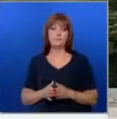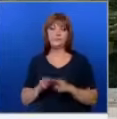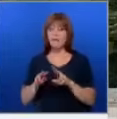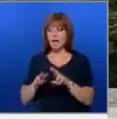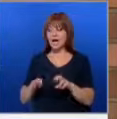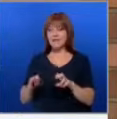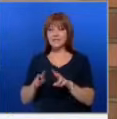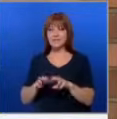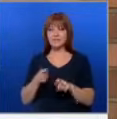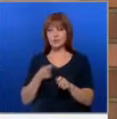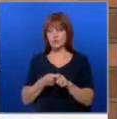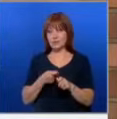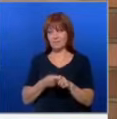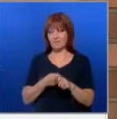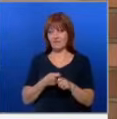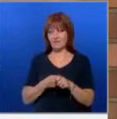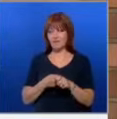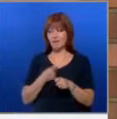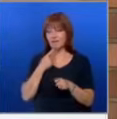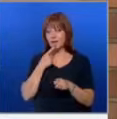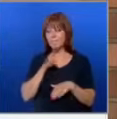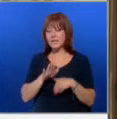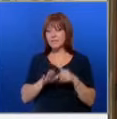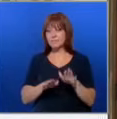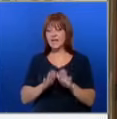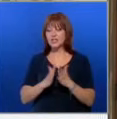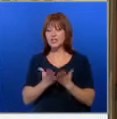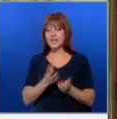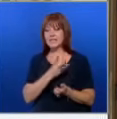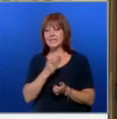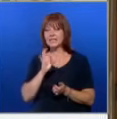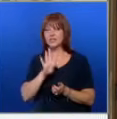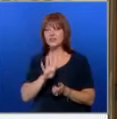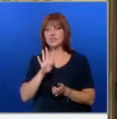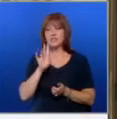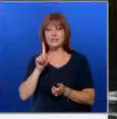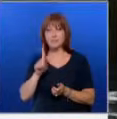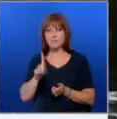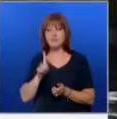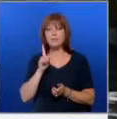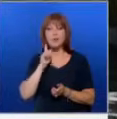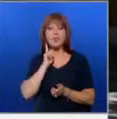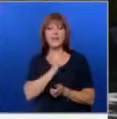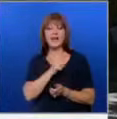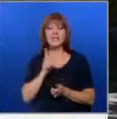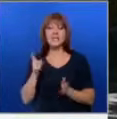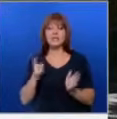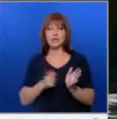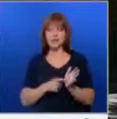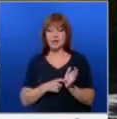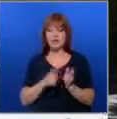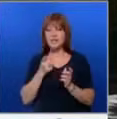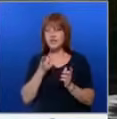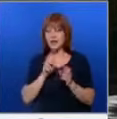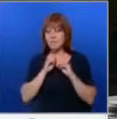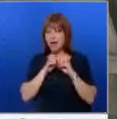Разследването се води за престъпление по член 357 алинея 1 от наказателния кодекс, т.е. свързано е с това дали е